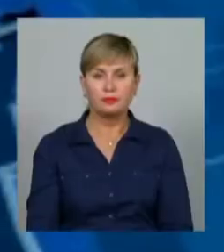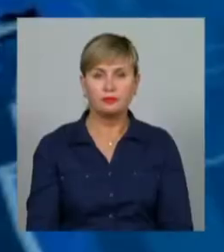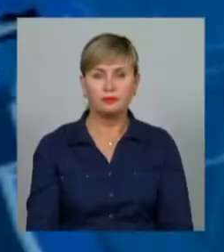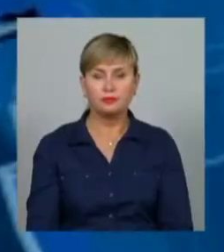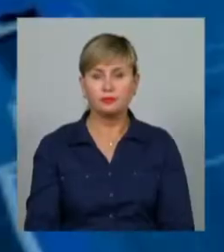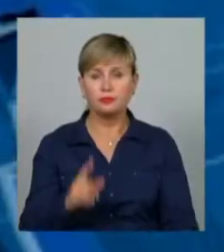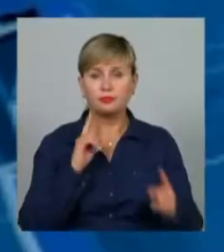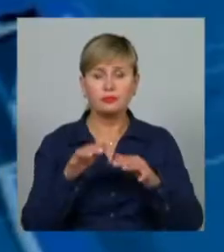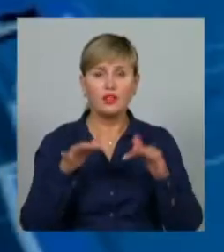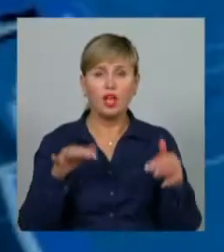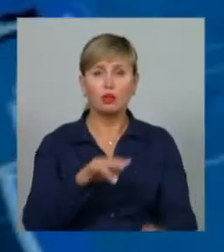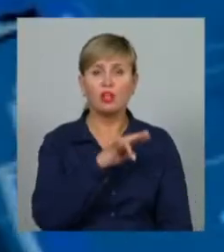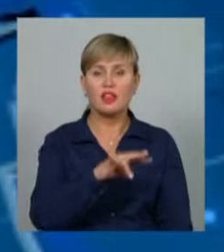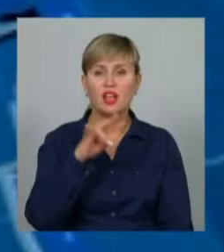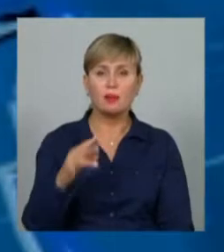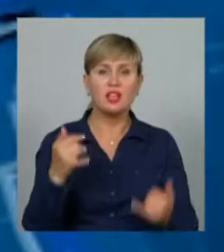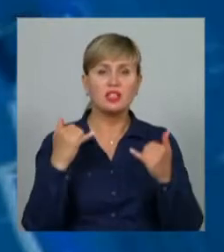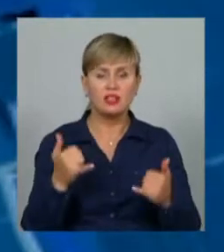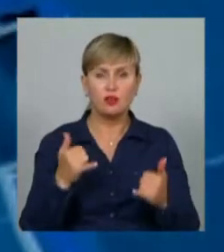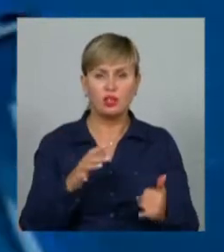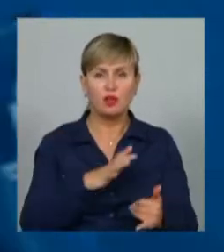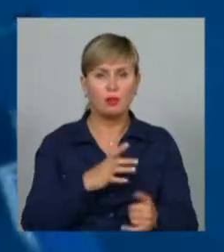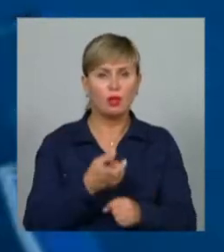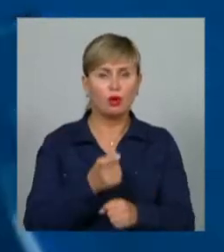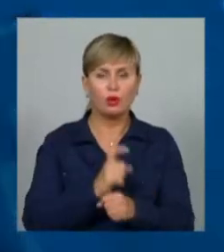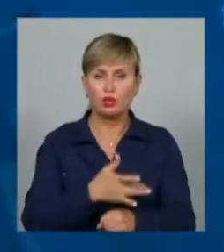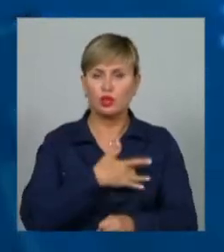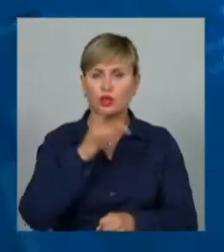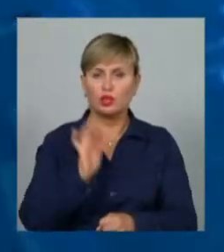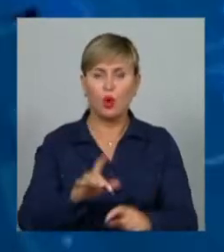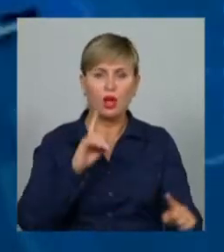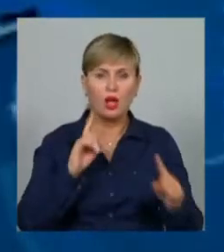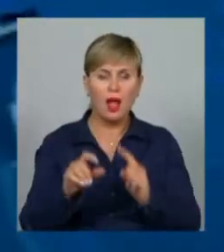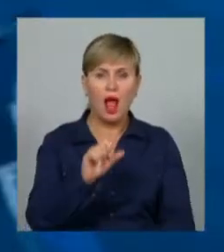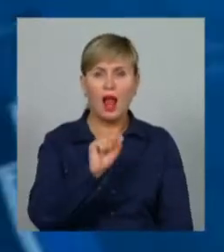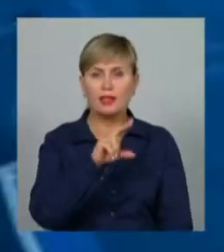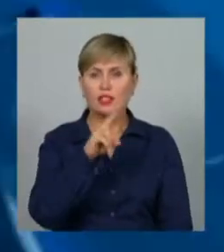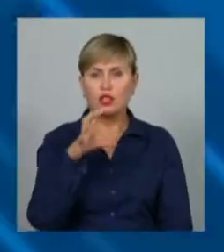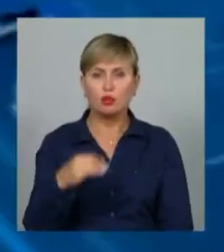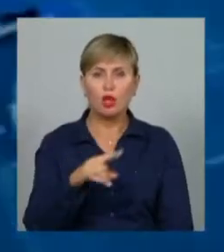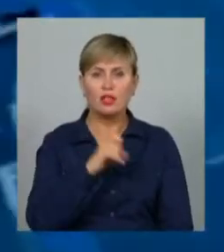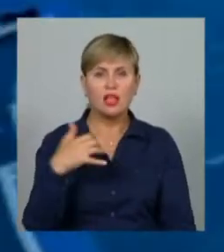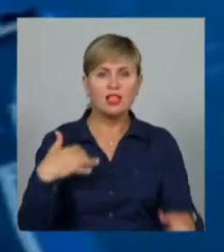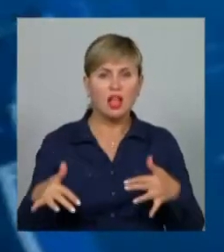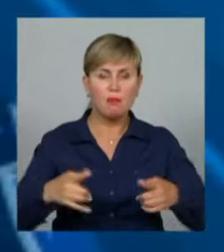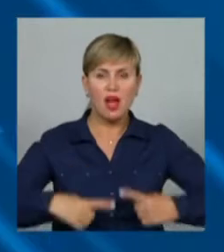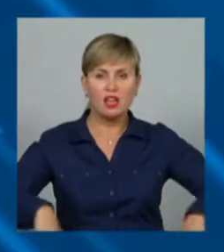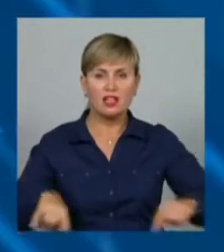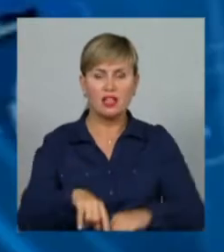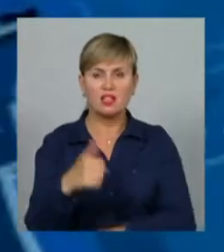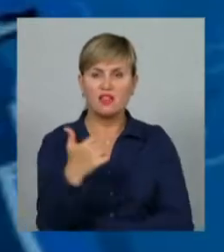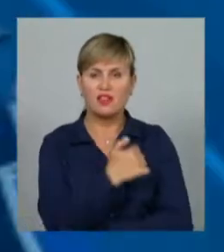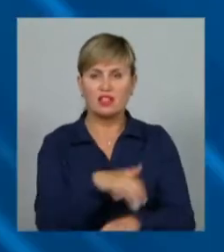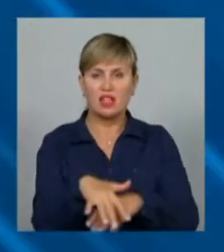Спикер Мажилиса Нурлан Нигматуллин сегодня подверг жесткой критике главу Минздрава Алексея Цоя за слабую организацию массовой